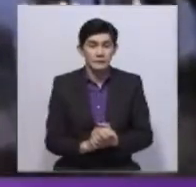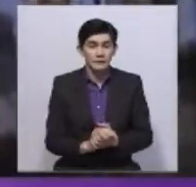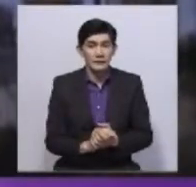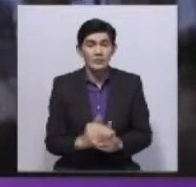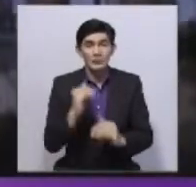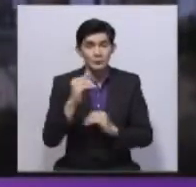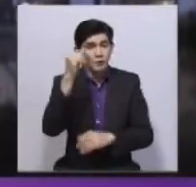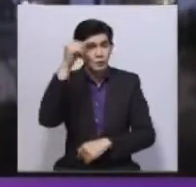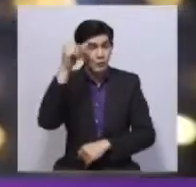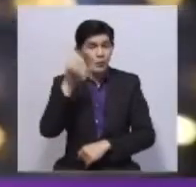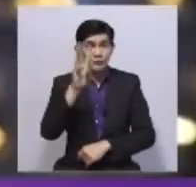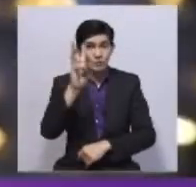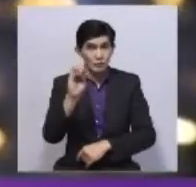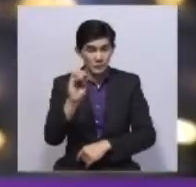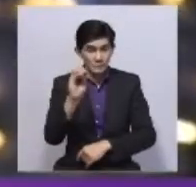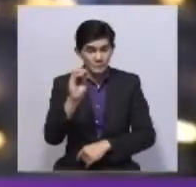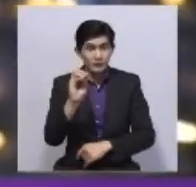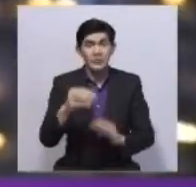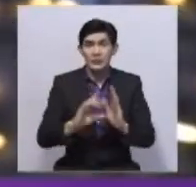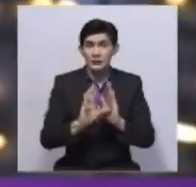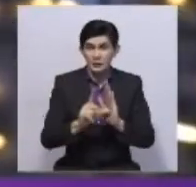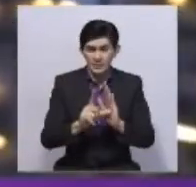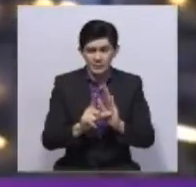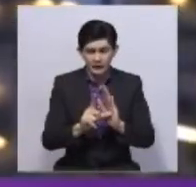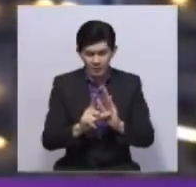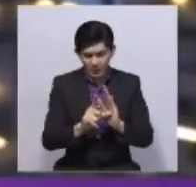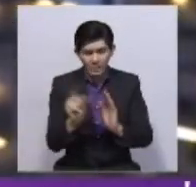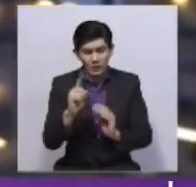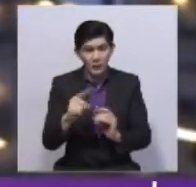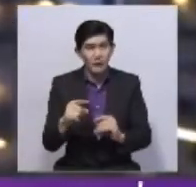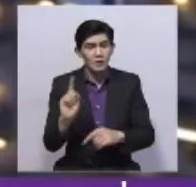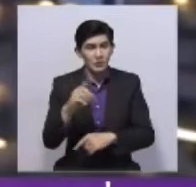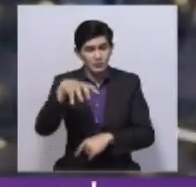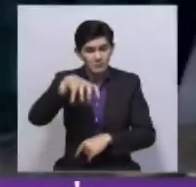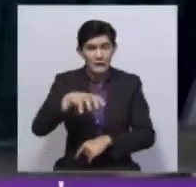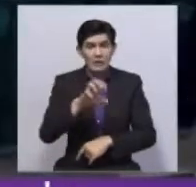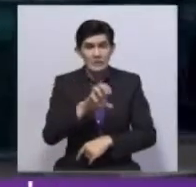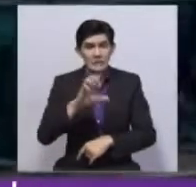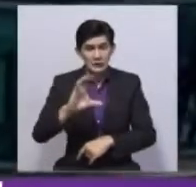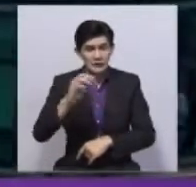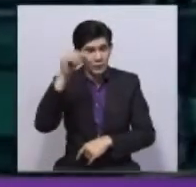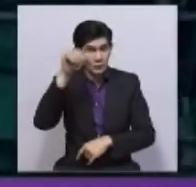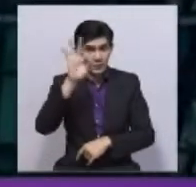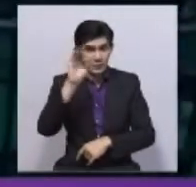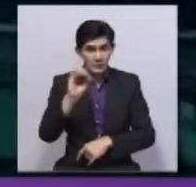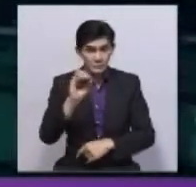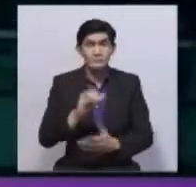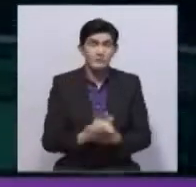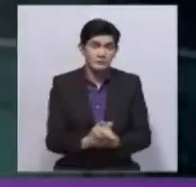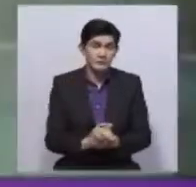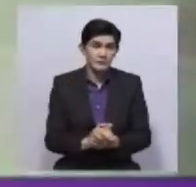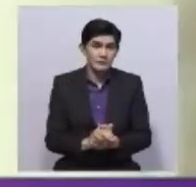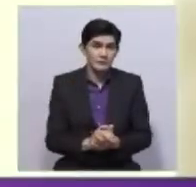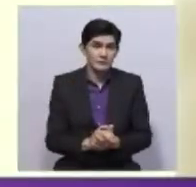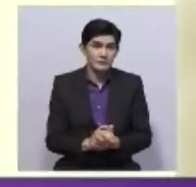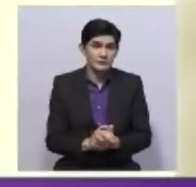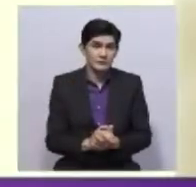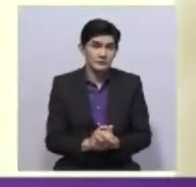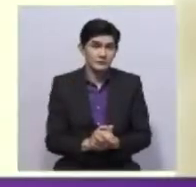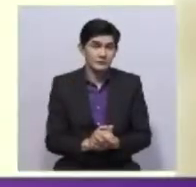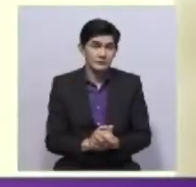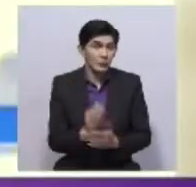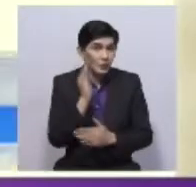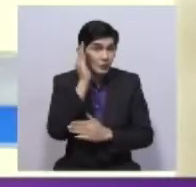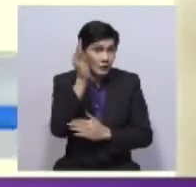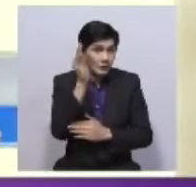น60วันและสรรหาเลขาธิการสำนักงาน EEC ภายใน90วัน แล้วงานต่อไ